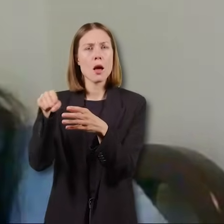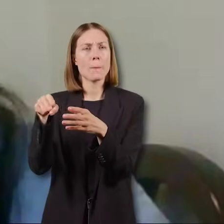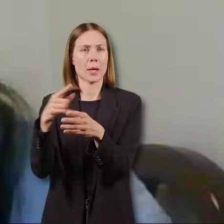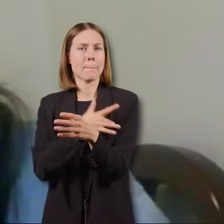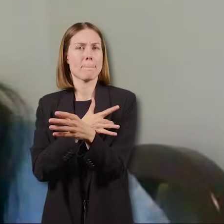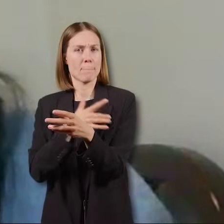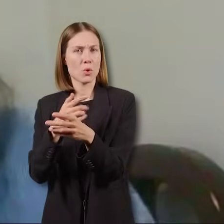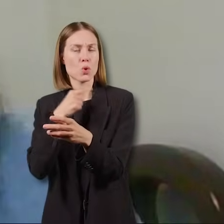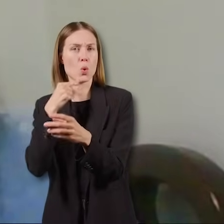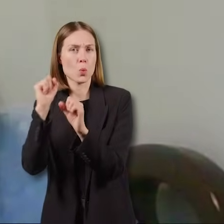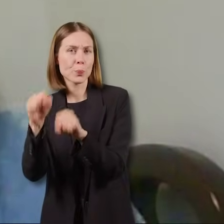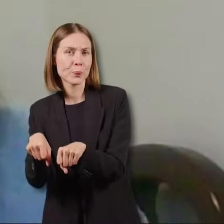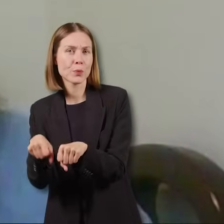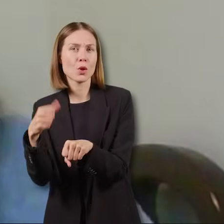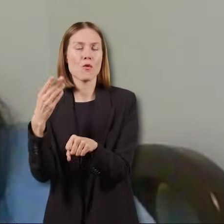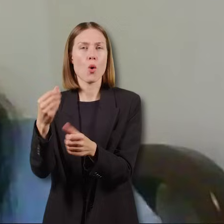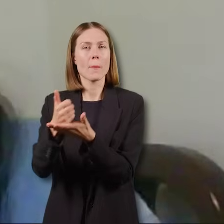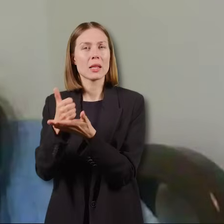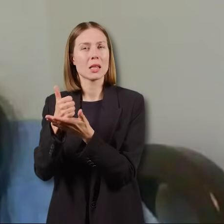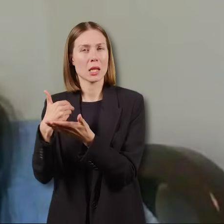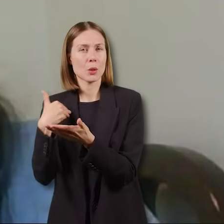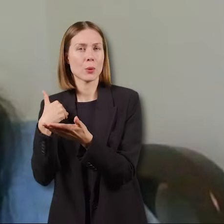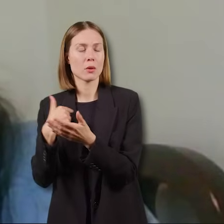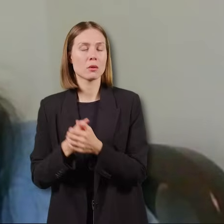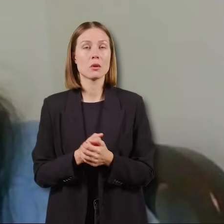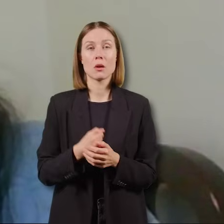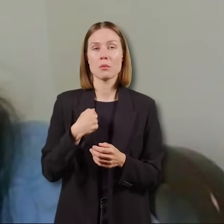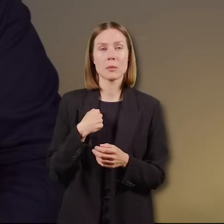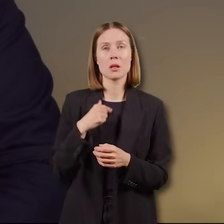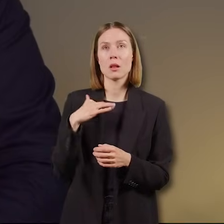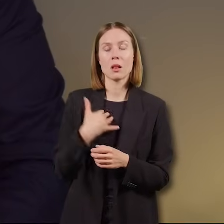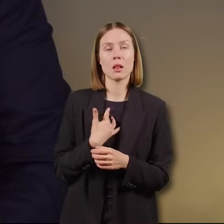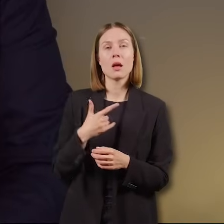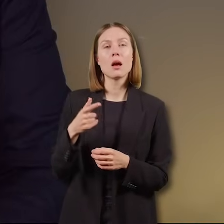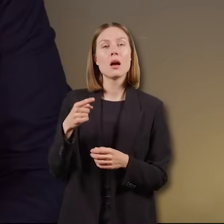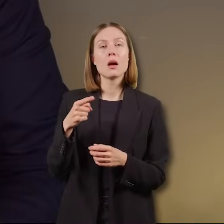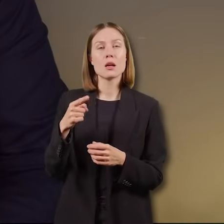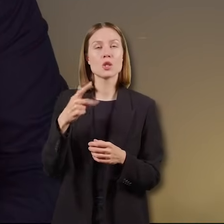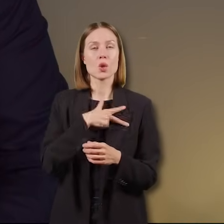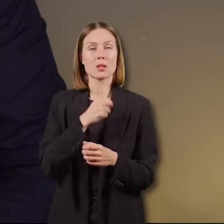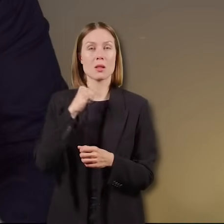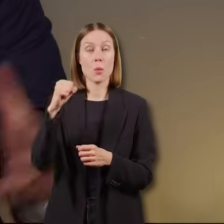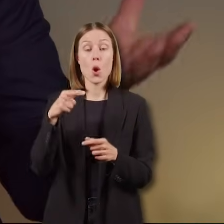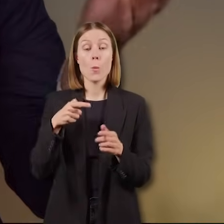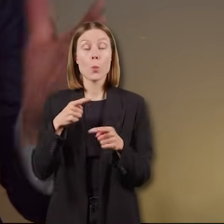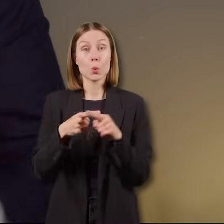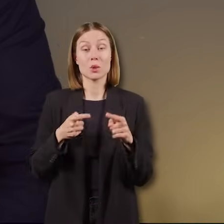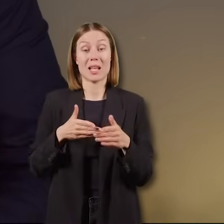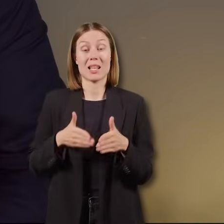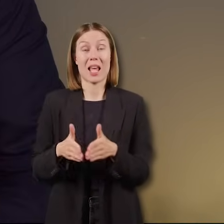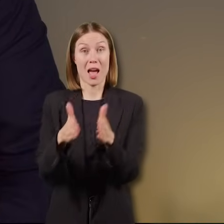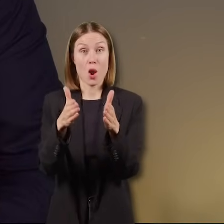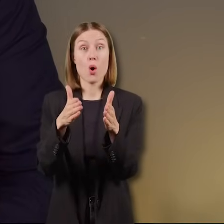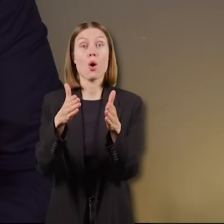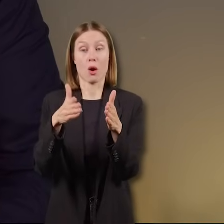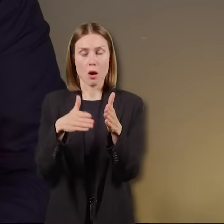patenkinta vienus ar kitus jūsų vienmandatės interesus. Aš labai stebino, pavyzdžiui, socialdemokratai, jie tik pusiau kelenoje, o jau įsivaizduoja save